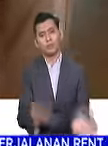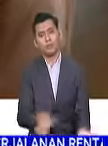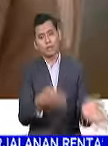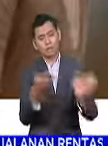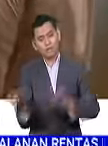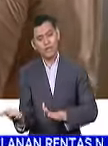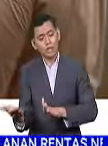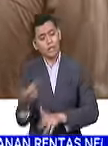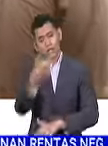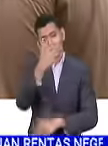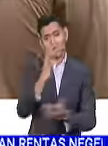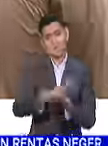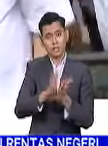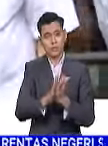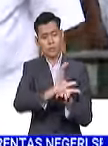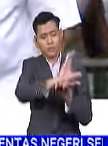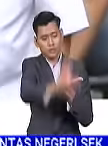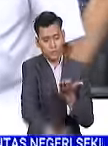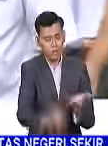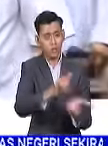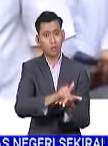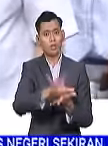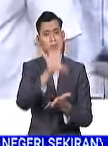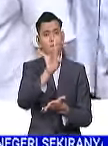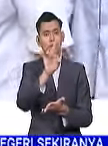Daripada keseluruhan peruntukan oleh DBKL itu, sebanyak